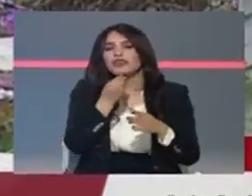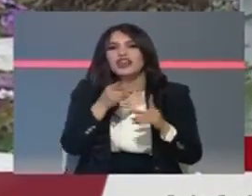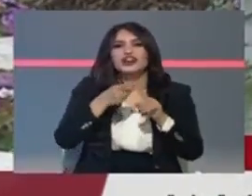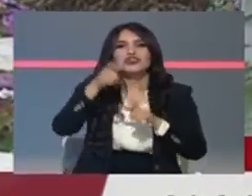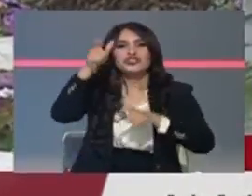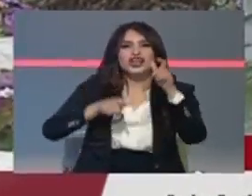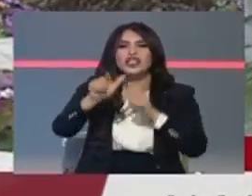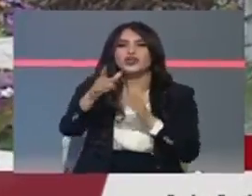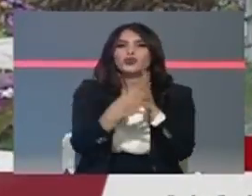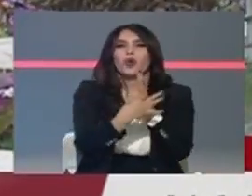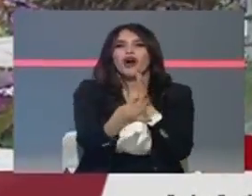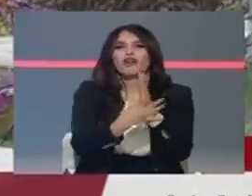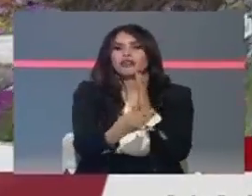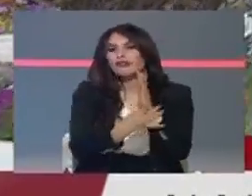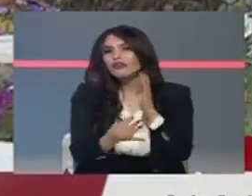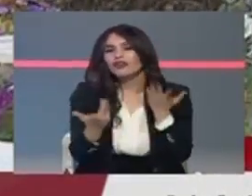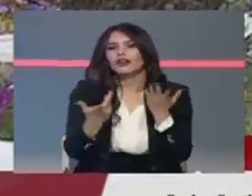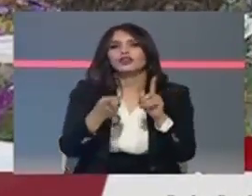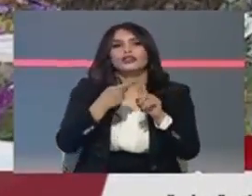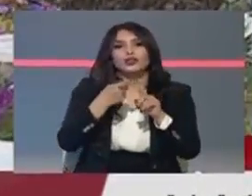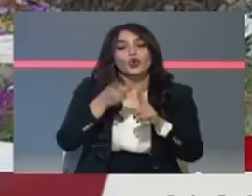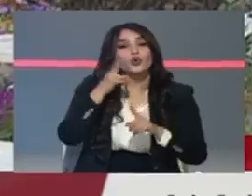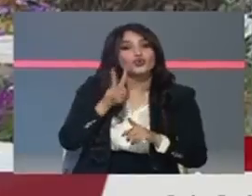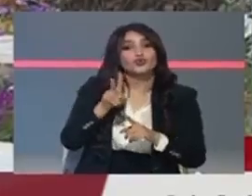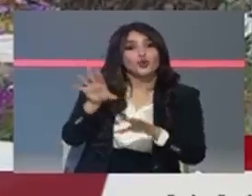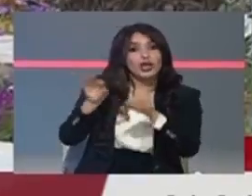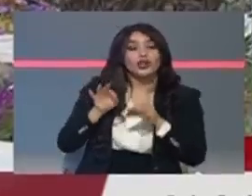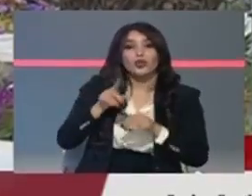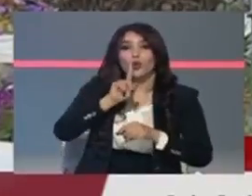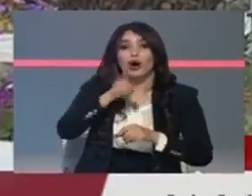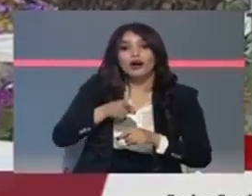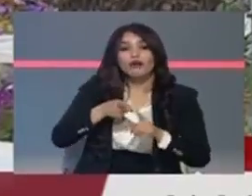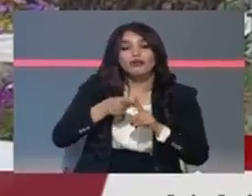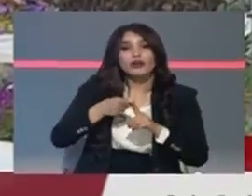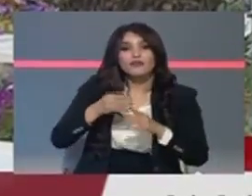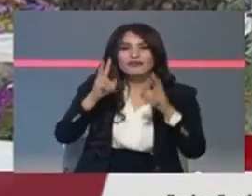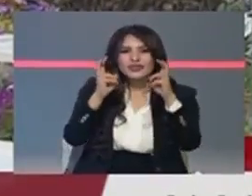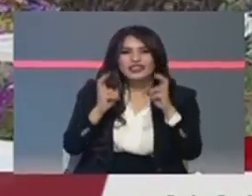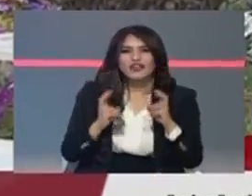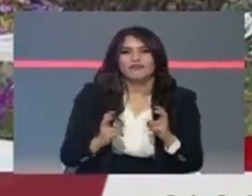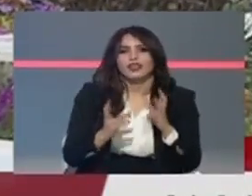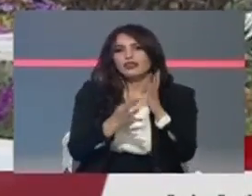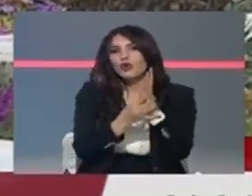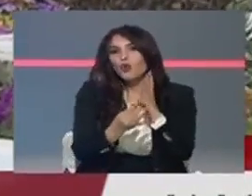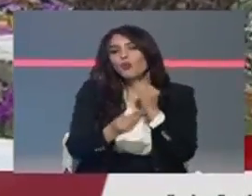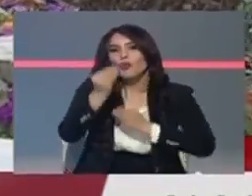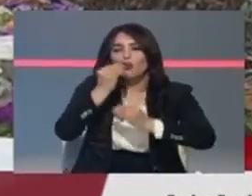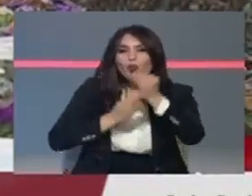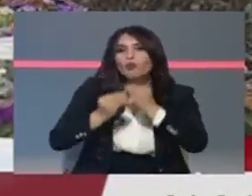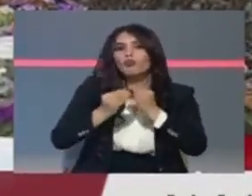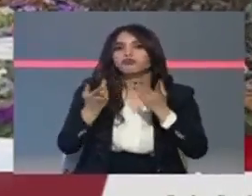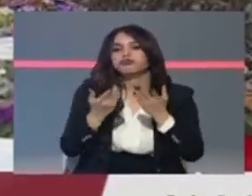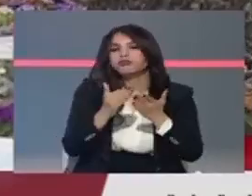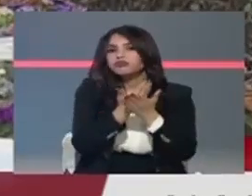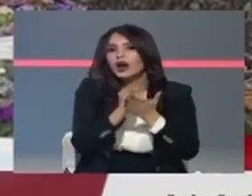هذيك الفصيلتي كاس، يلزم اتخاذ قرار في تخفيض لزجو أو على القليلة مع تنحيتهم باش ما